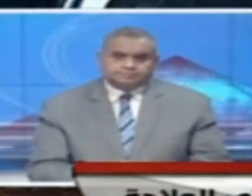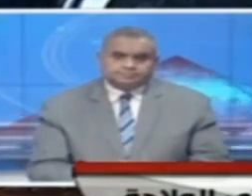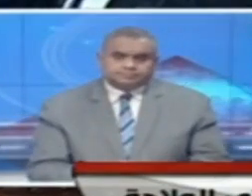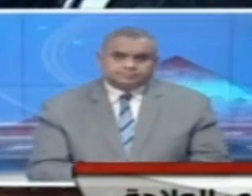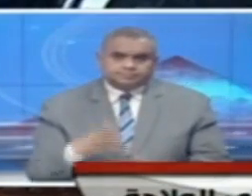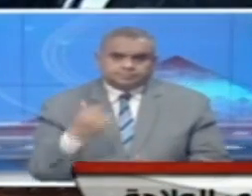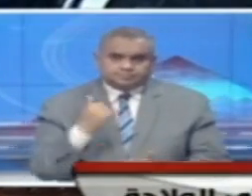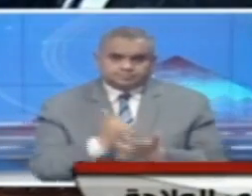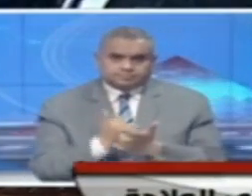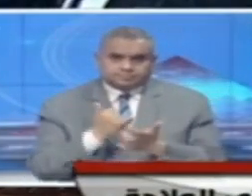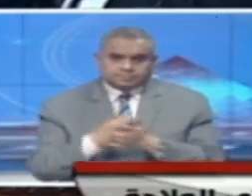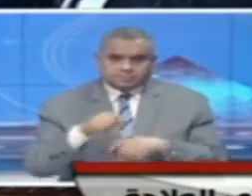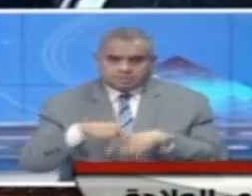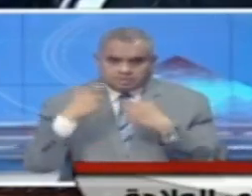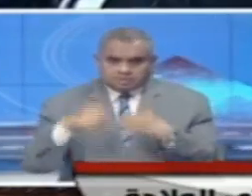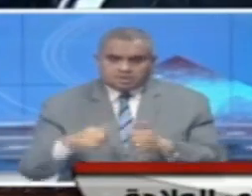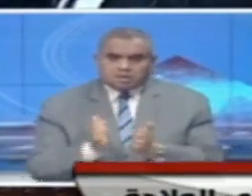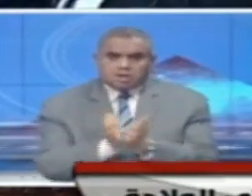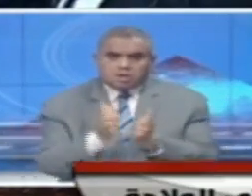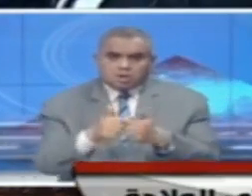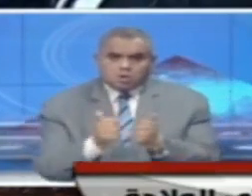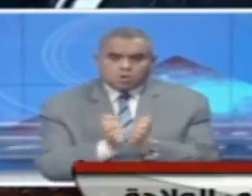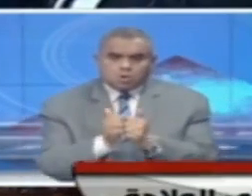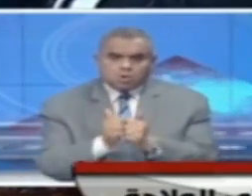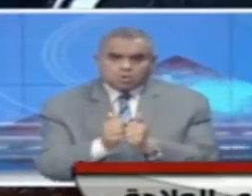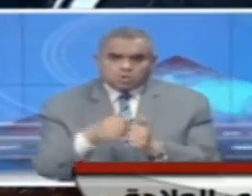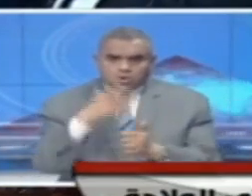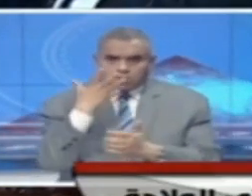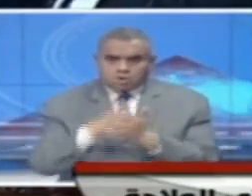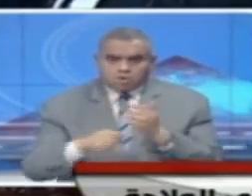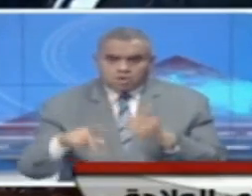ديت للأسر ديت. يعني أم بتشوف